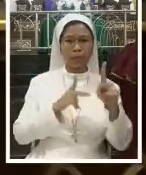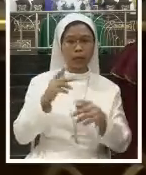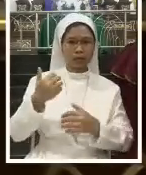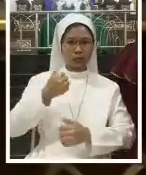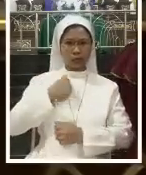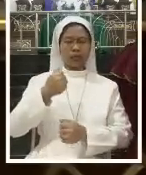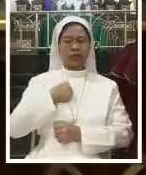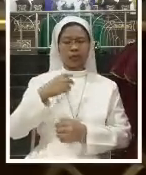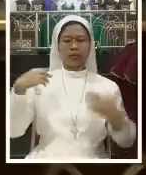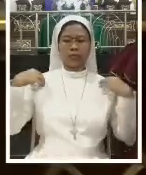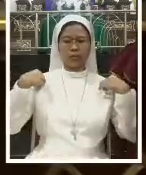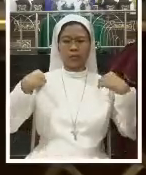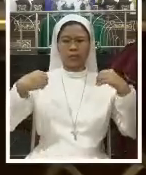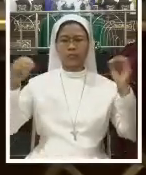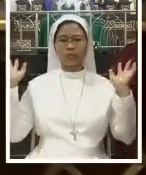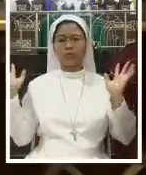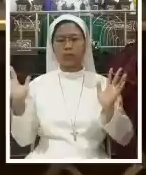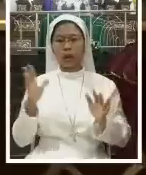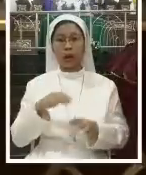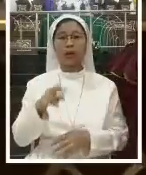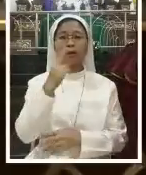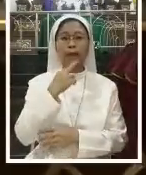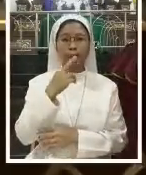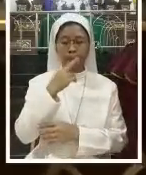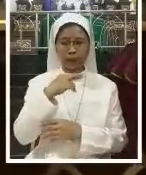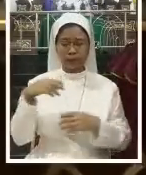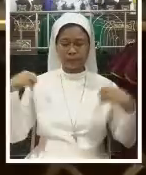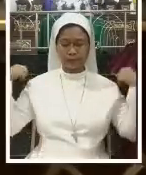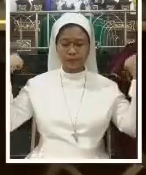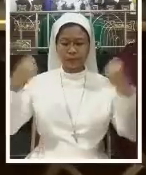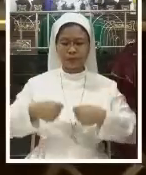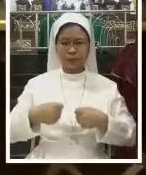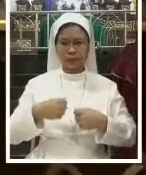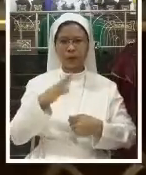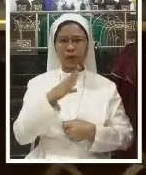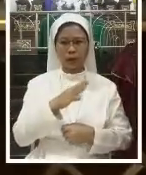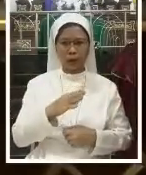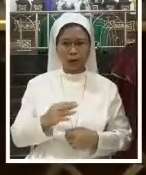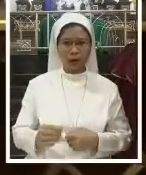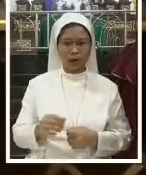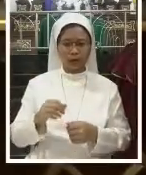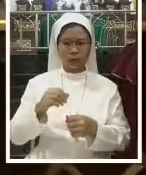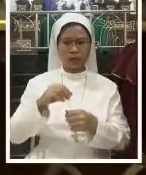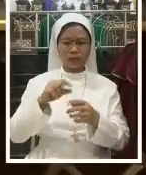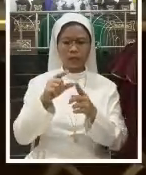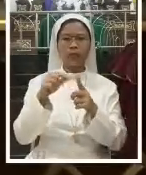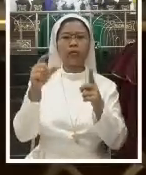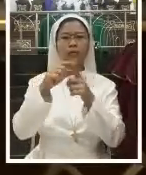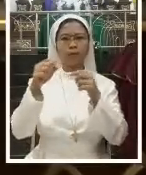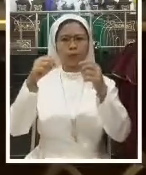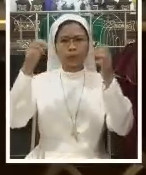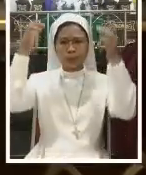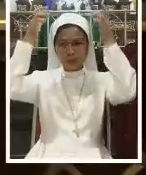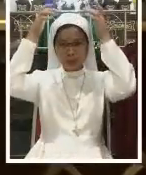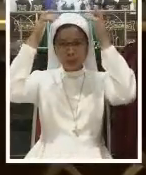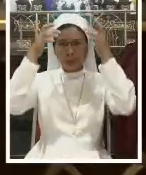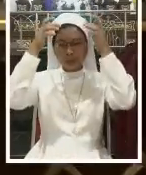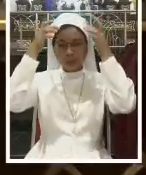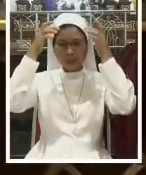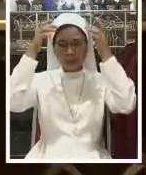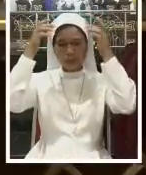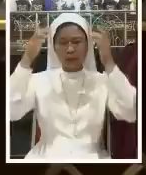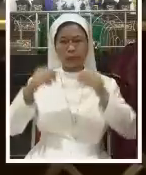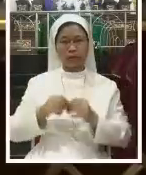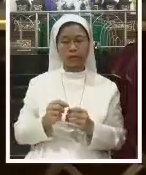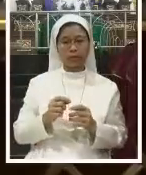Hinubaan, kinapahan siya nin Bermejo, asin pakasalapid nin koronang tunok, ibinuktak ini sa iyang